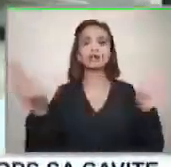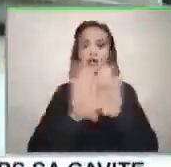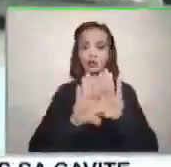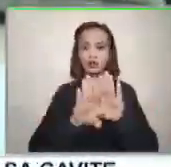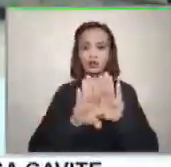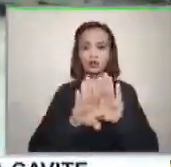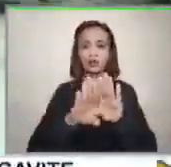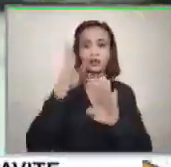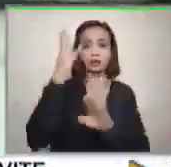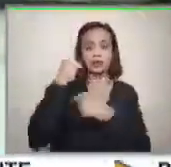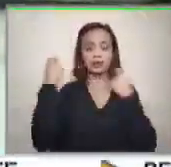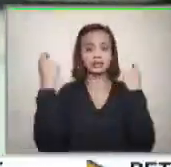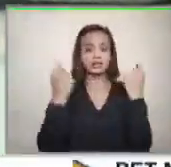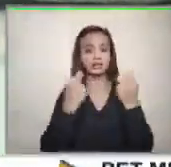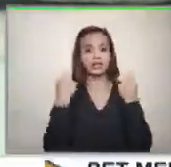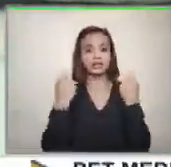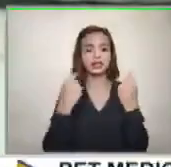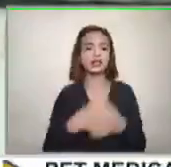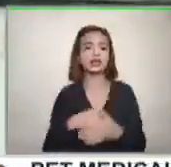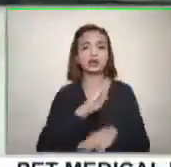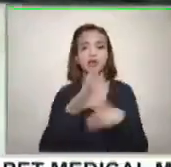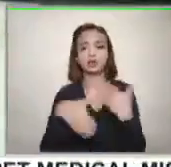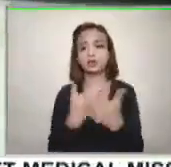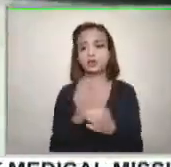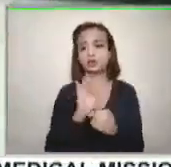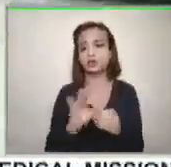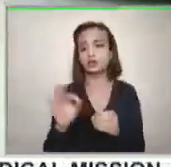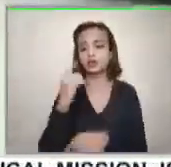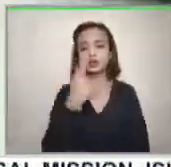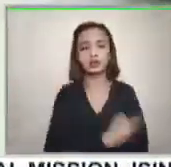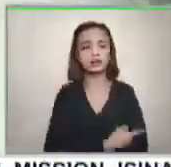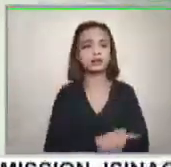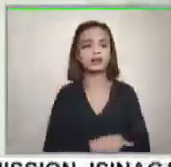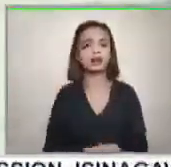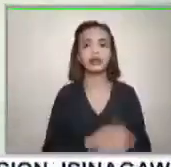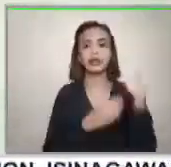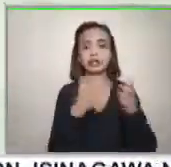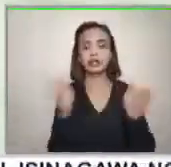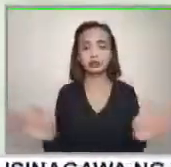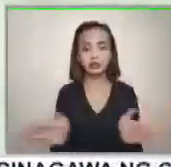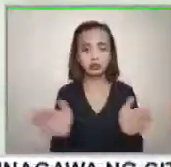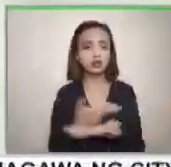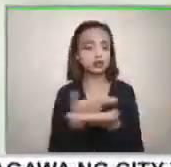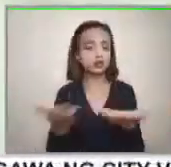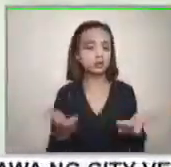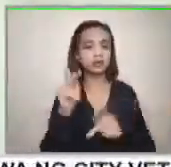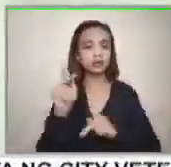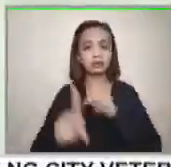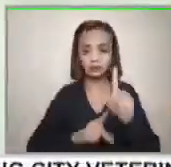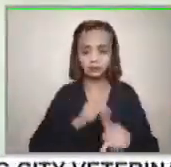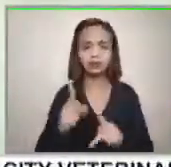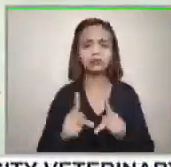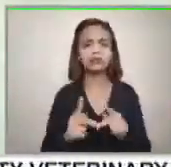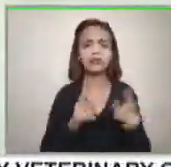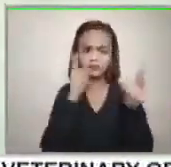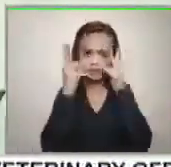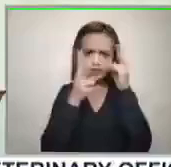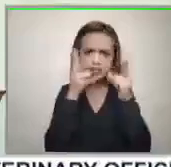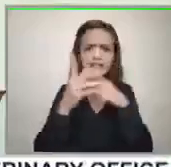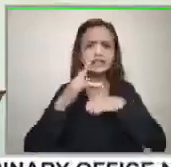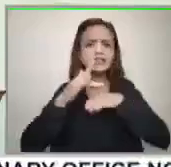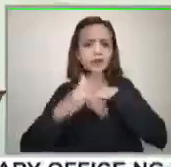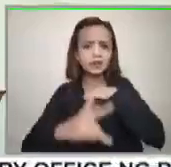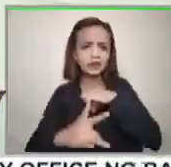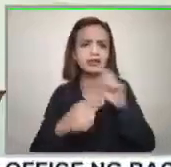All Souls Day, dahil dyan dayan hinihikayat ang publiko na dumalaw na sa kanilang mga pumanaw na mahal sa buhay nang mas maaga sa nabanggit na